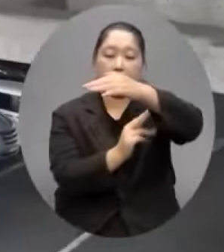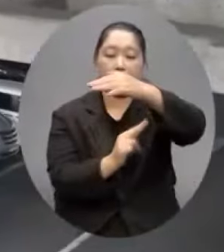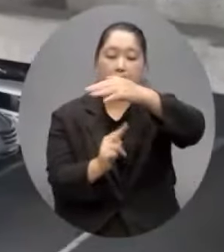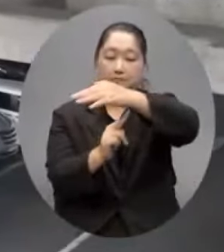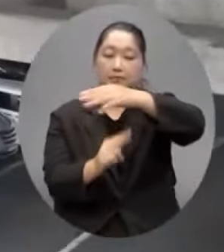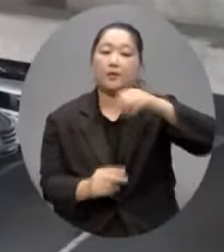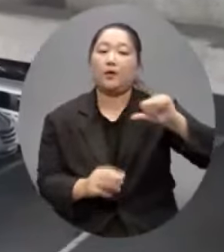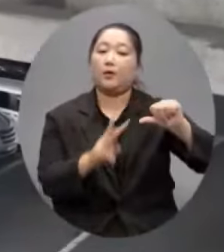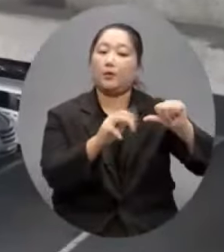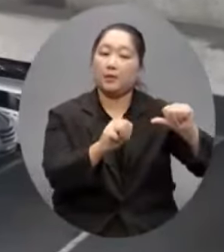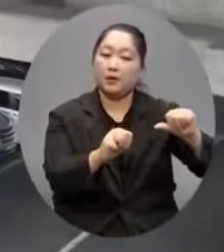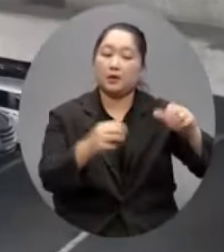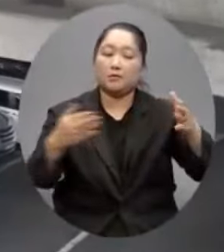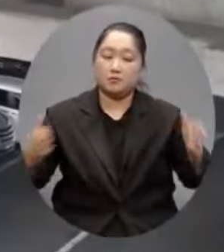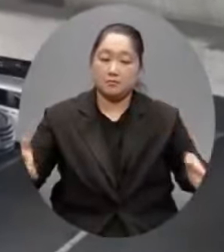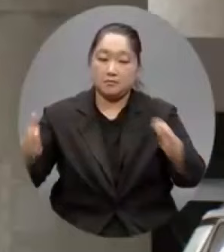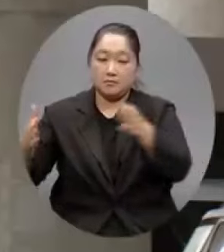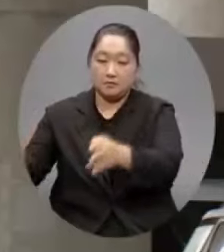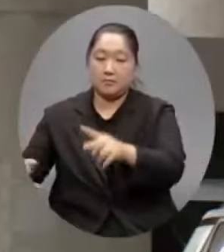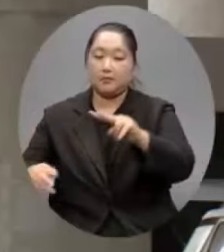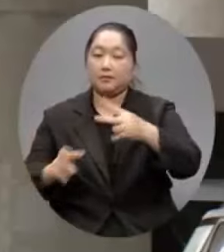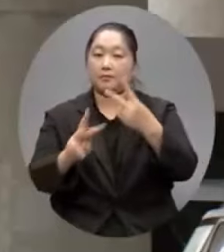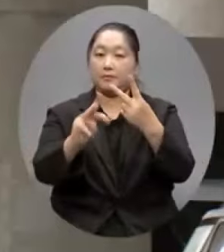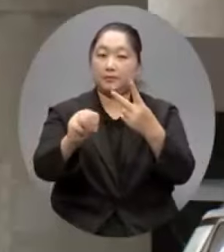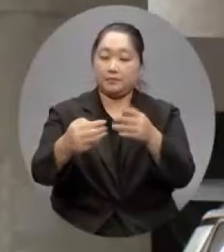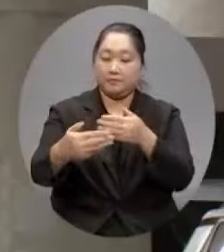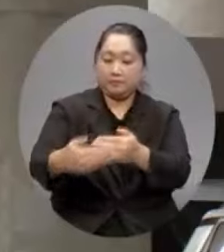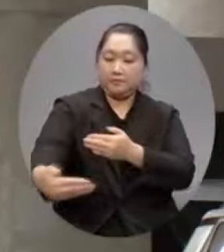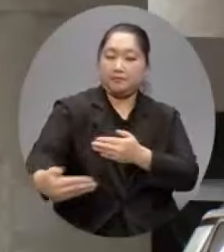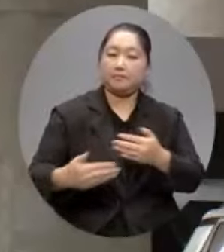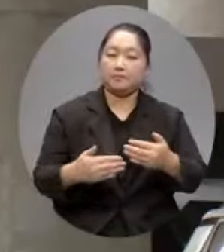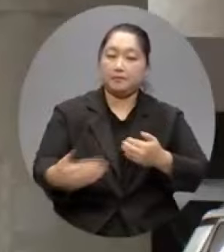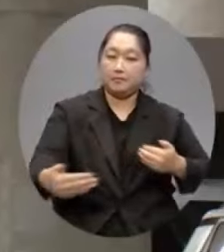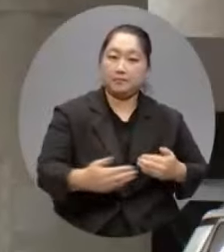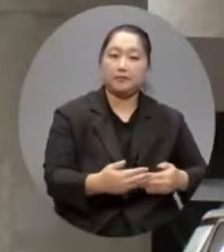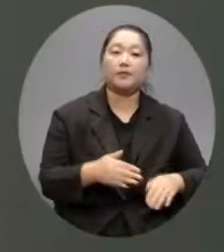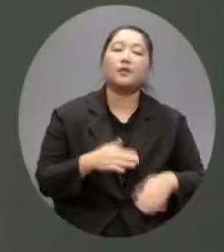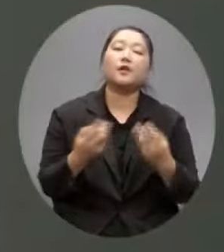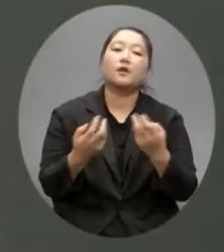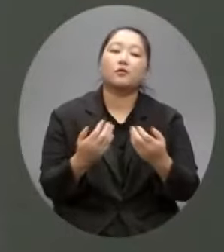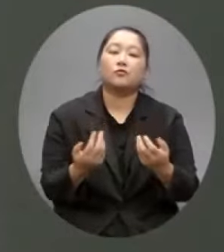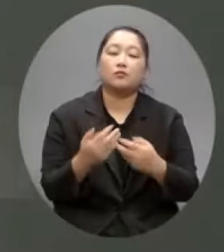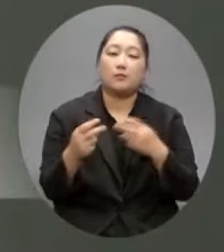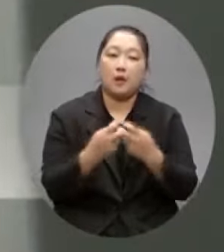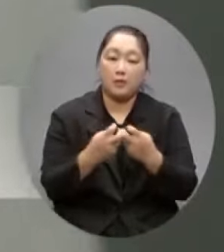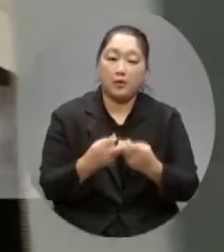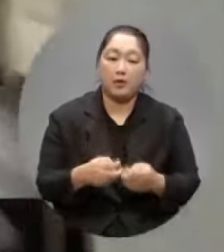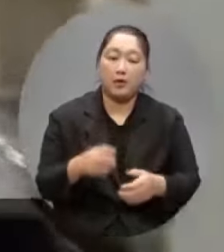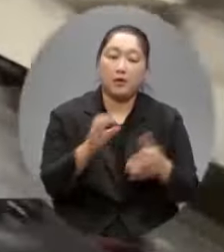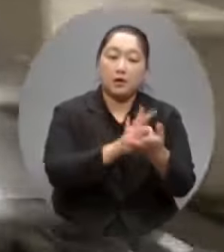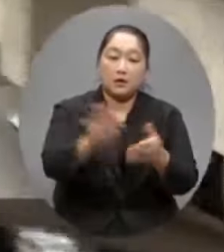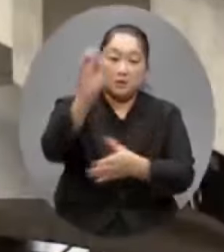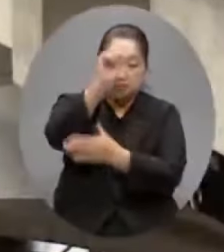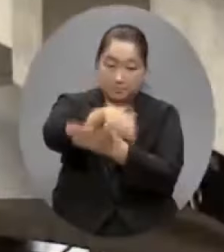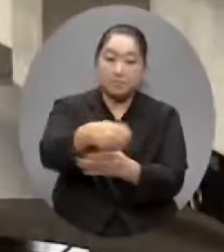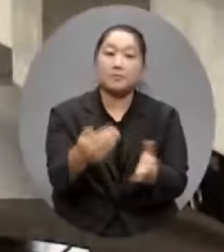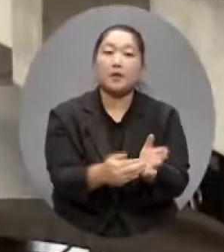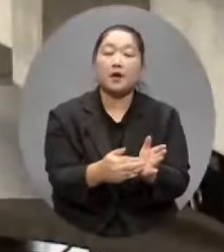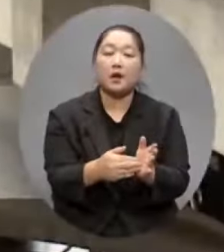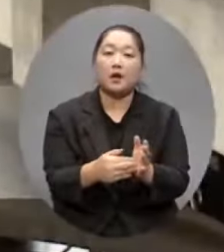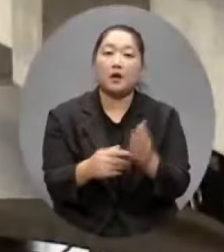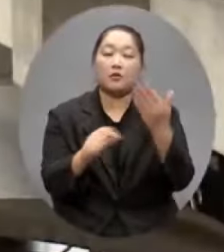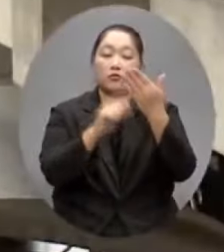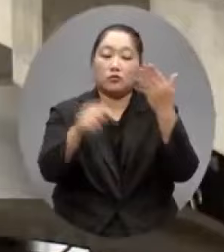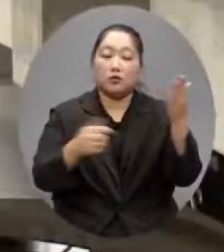선로 기둥들과도 각 2m씩 간격을 두는 방식으로 진행 중입니다. 사용 허가는 이미 받았고 다음